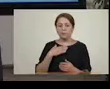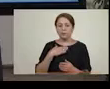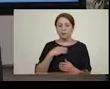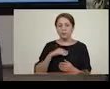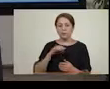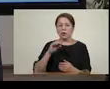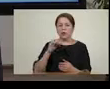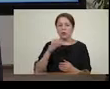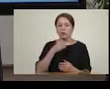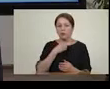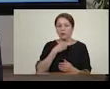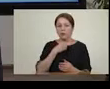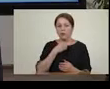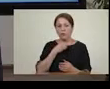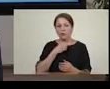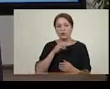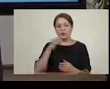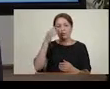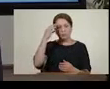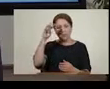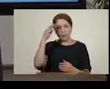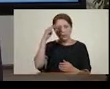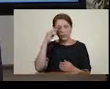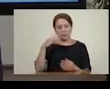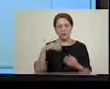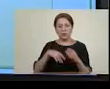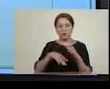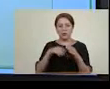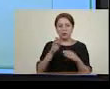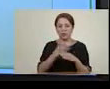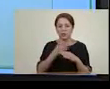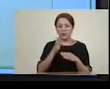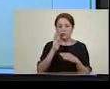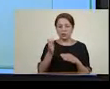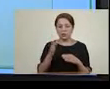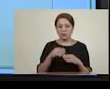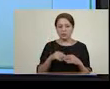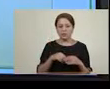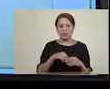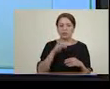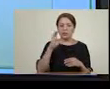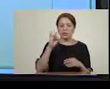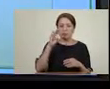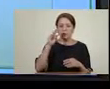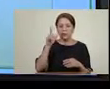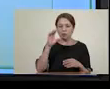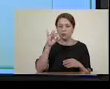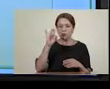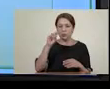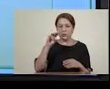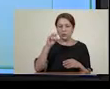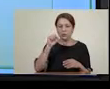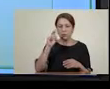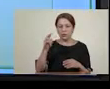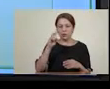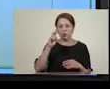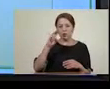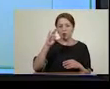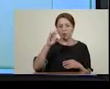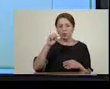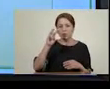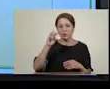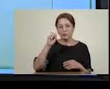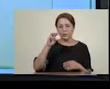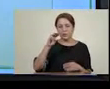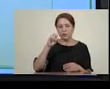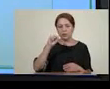qalab o'rganamiz. Masalan, yovvoyi vakillariga irg'ay, singirtak, namatak, zirk,